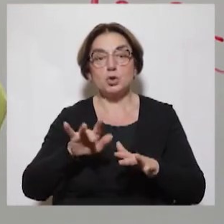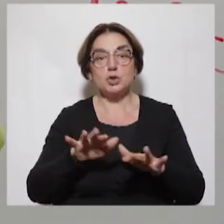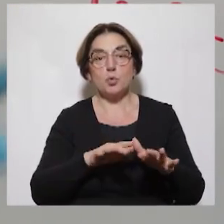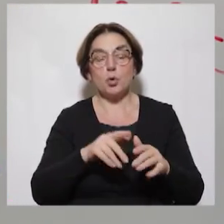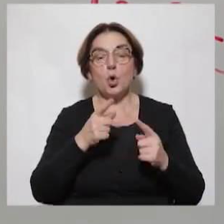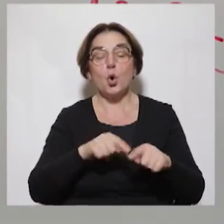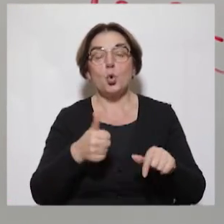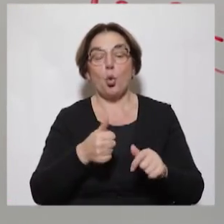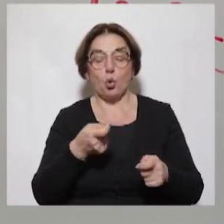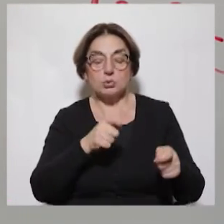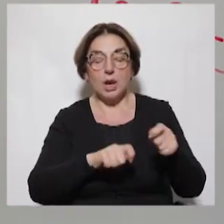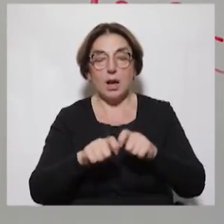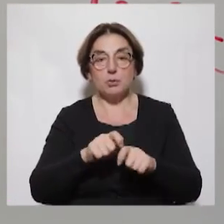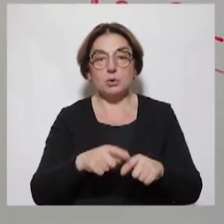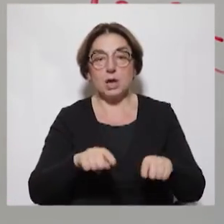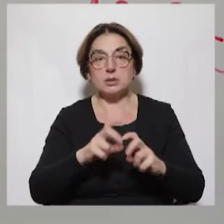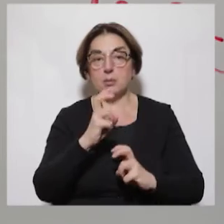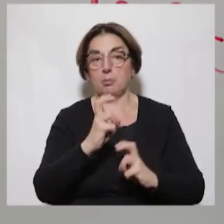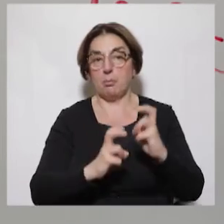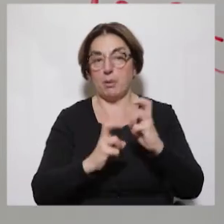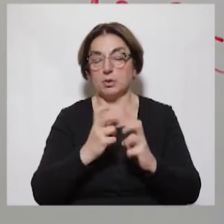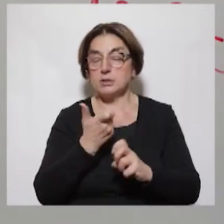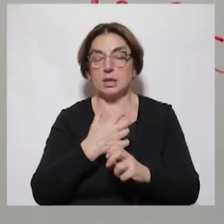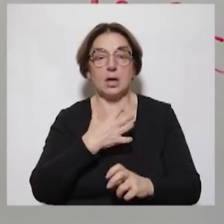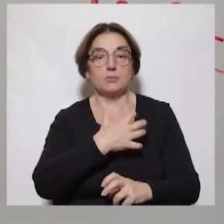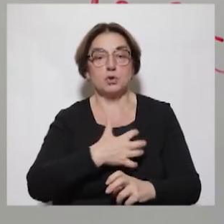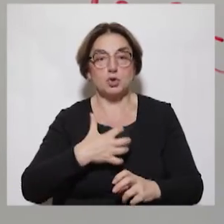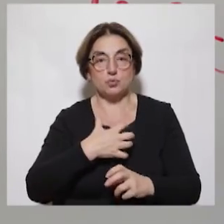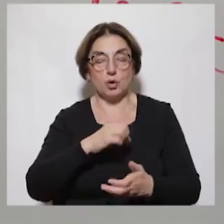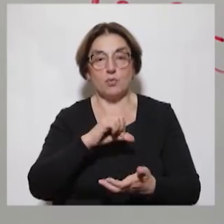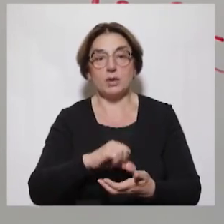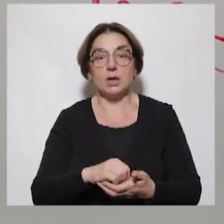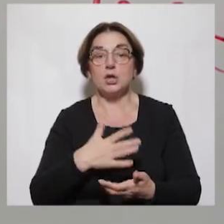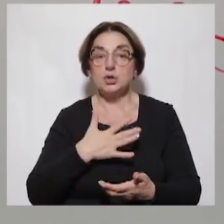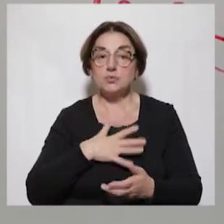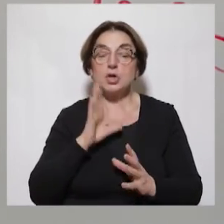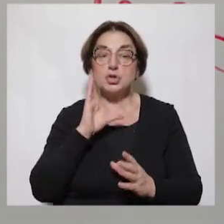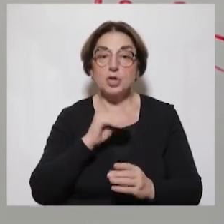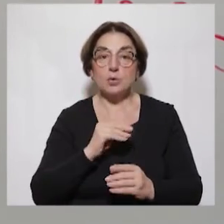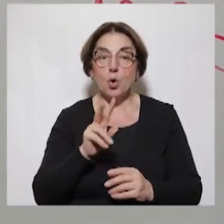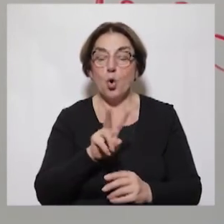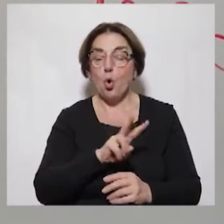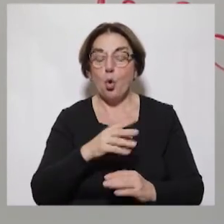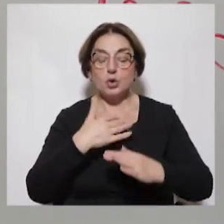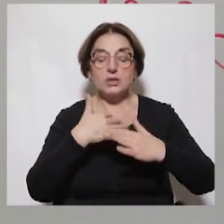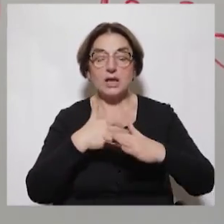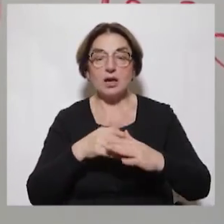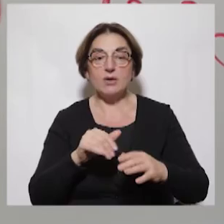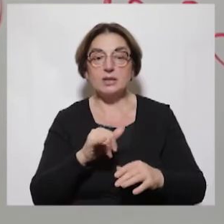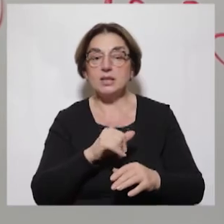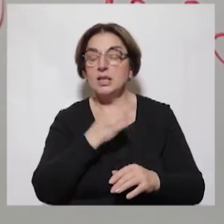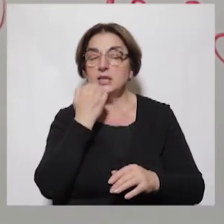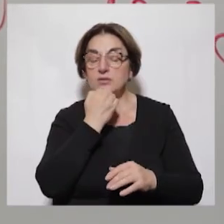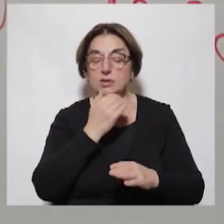როგორც ლაბორატორიულ, ასევე სამრეწველო პროცესში უმნიშვნელოვანეს როლს თამაშობს. ვინაიდან ჩვენ შეგვიძლია ორი თხევადი